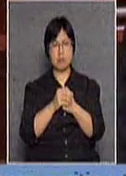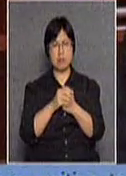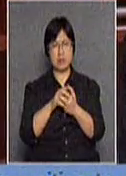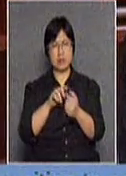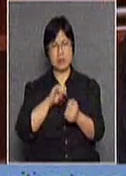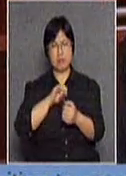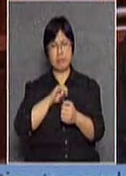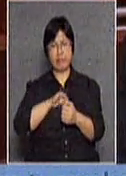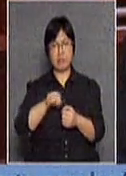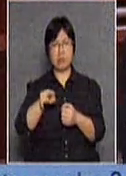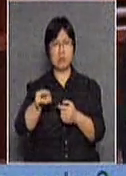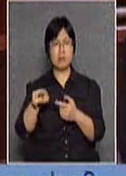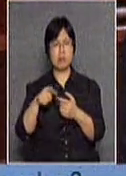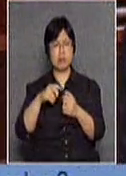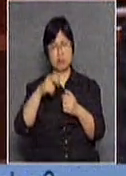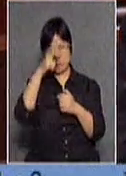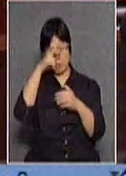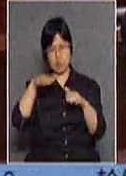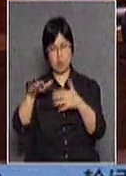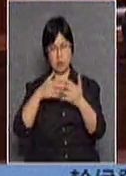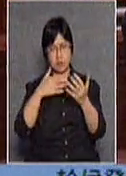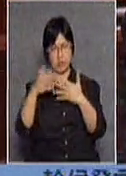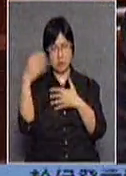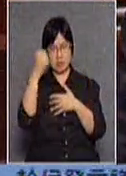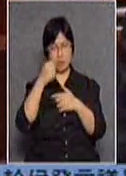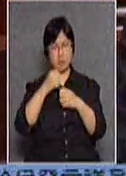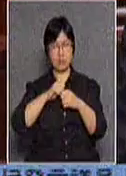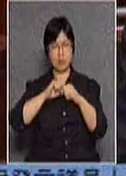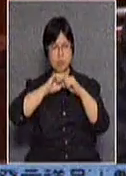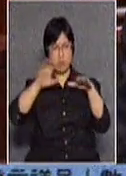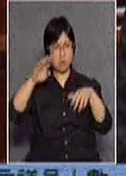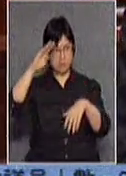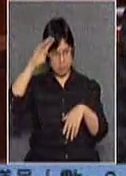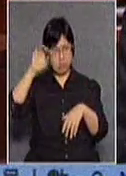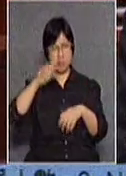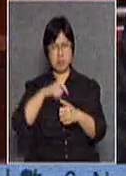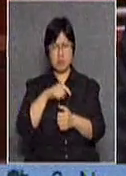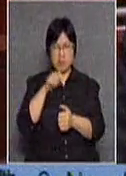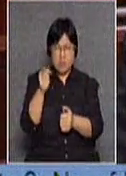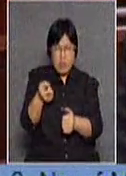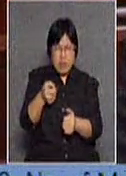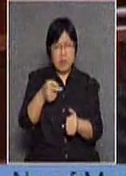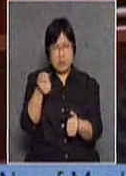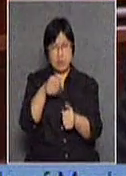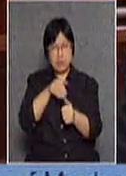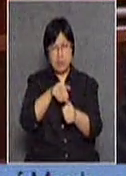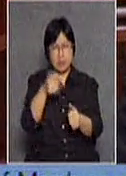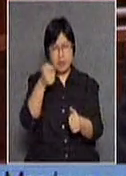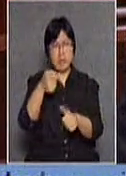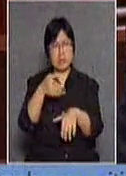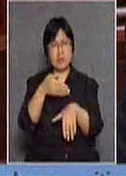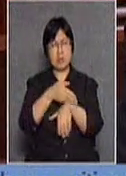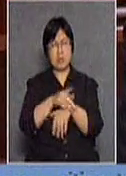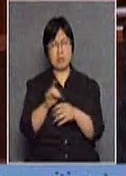處長遲遲都不會去做一個公開正式的道歉，是三催四請是發一個很遲的一紙的聲